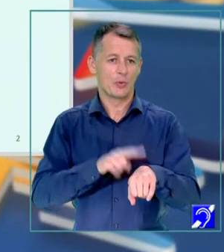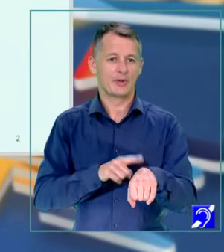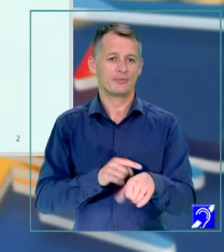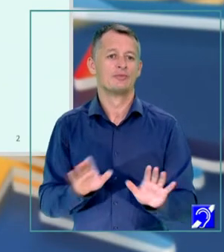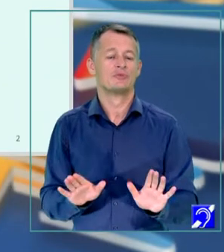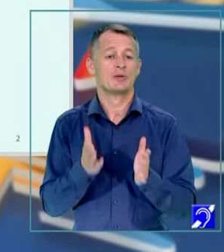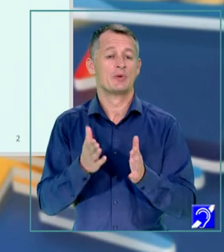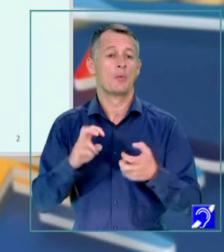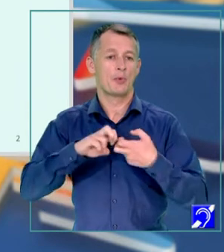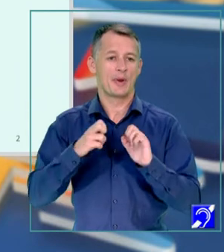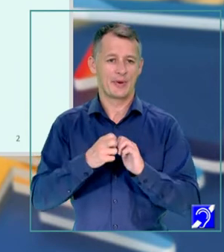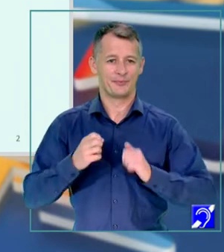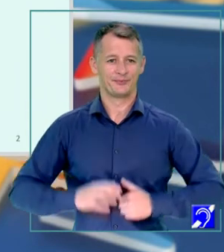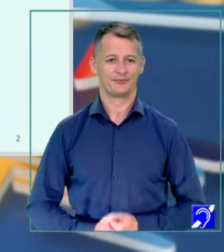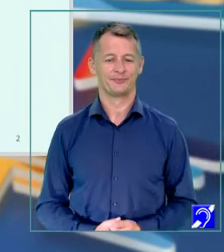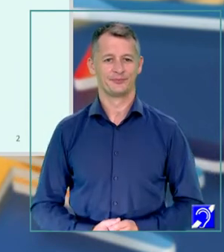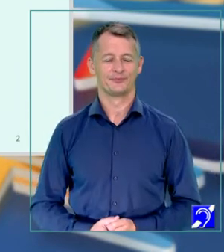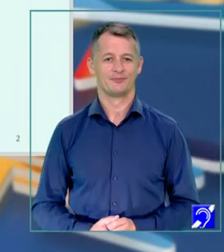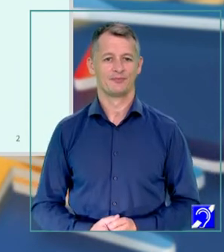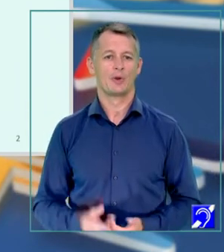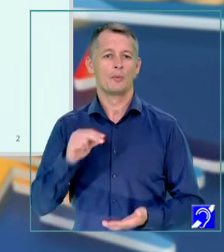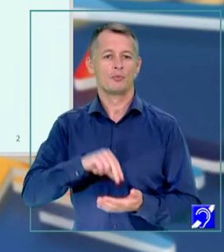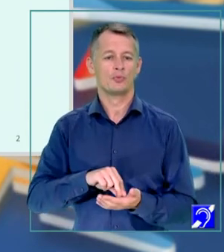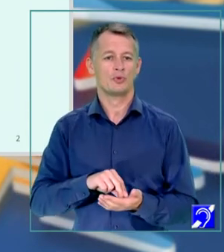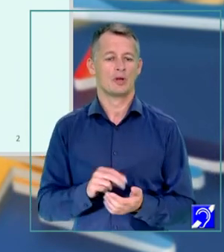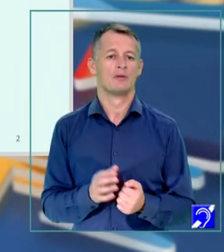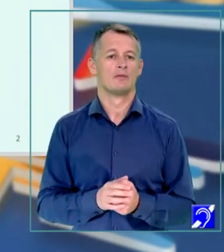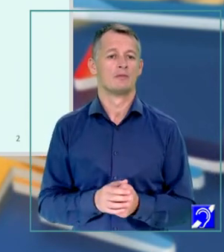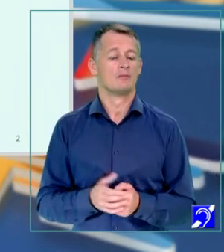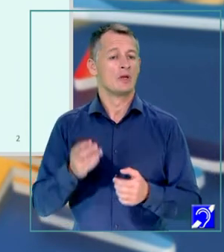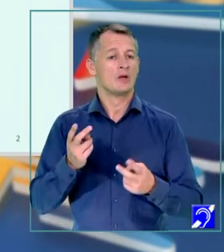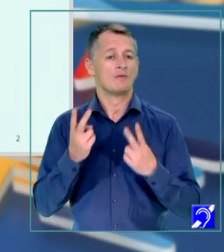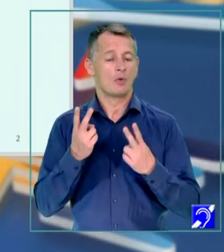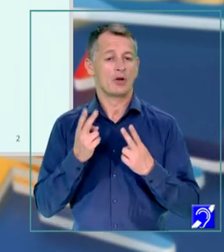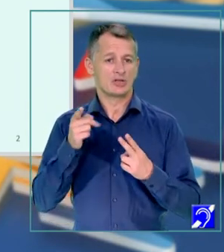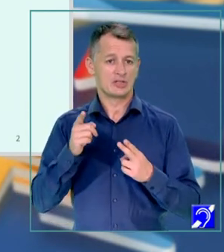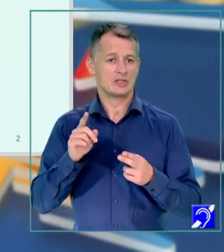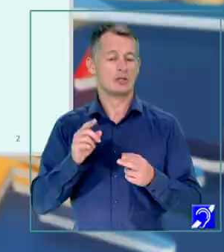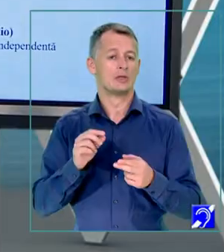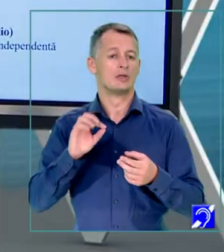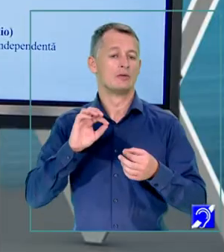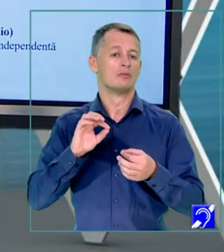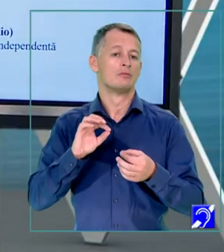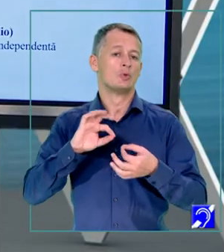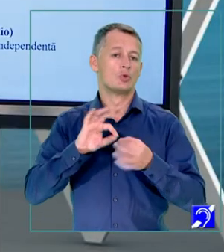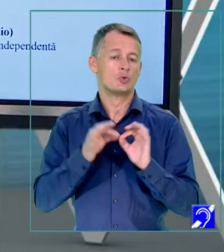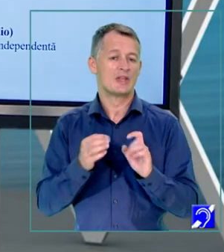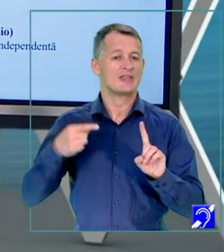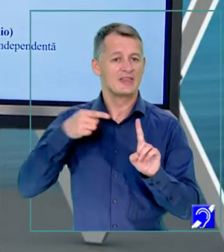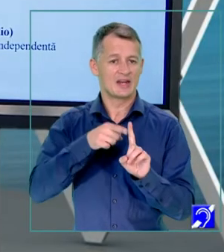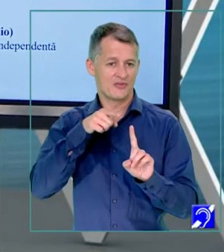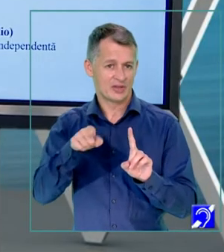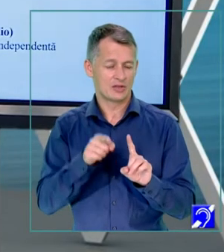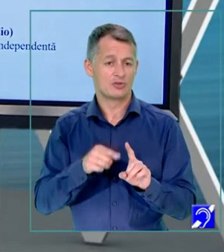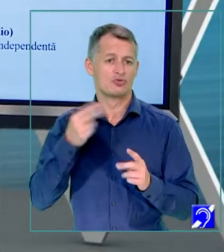cu enunțarea unei probleme care va pune în evidență importanța acestei noțiuni de vată mulți consideră că noțiunea de divertisment pe